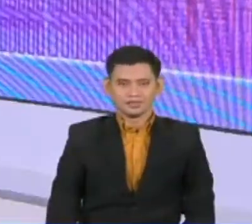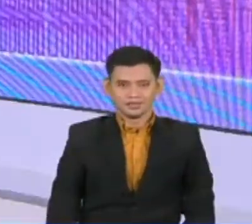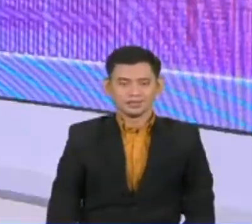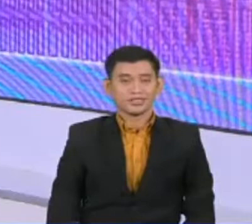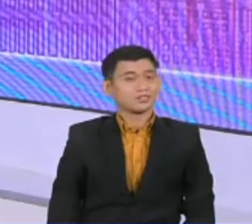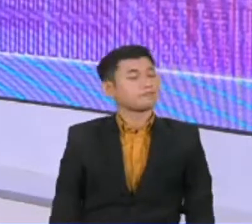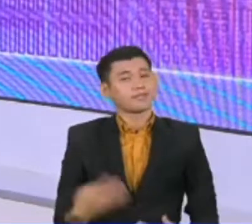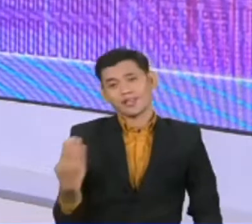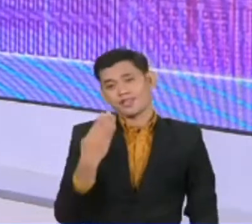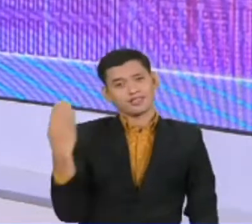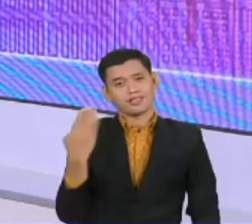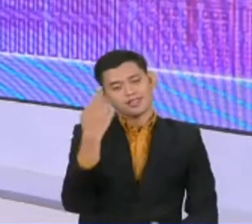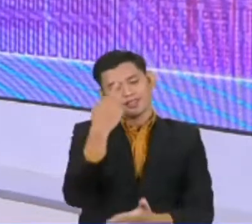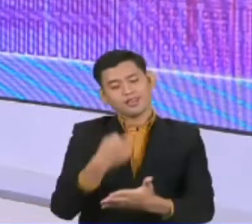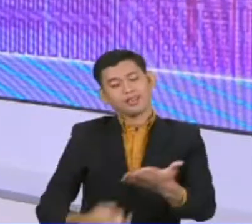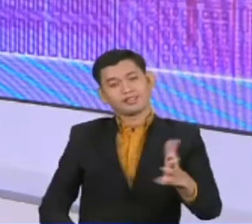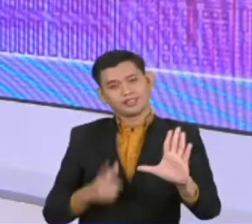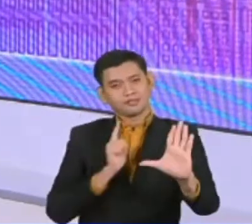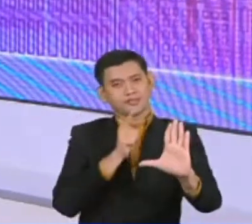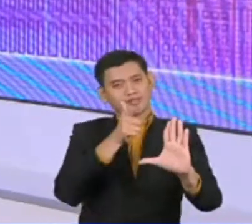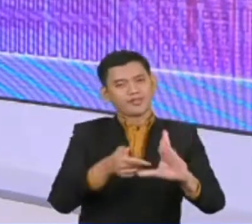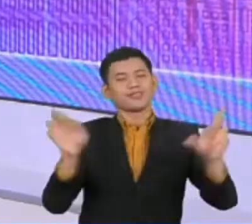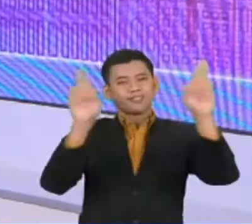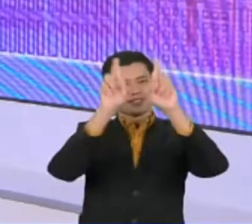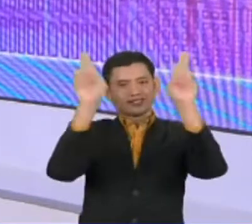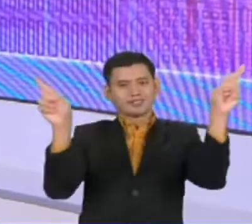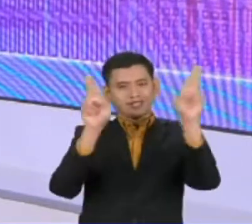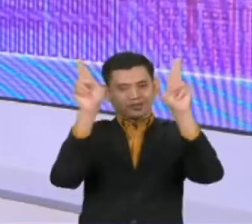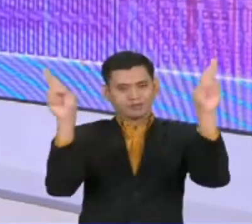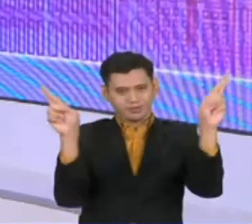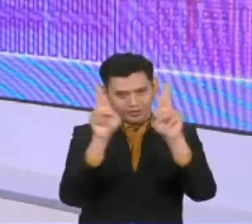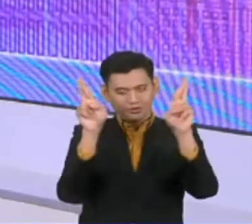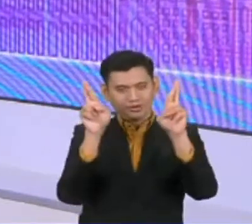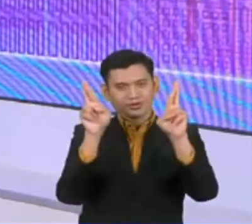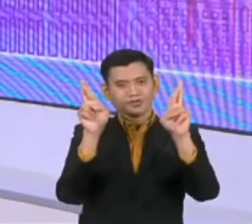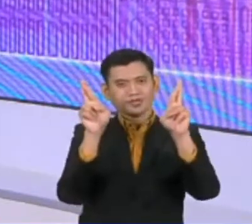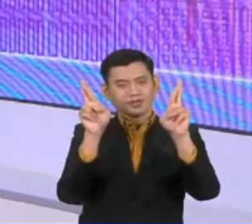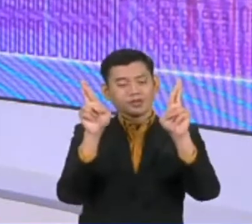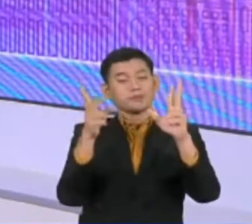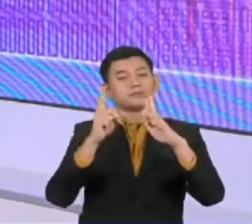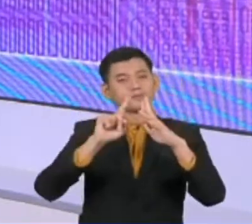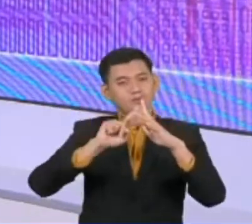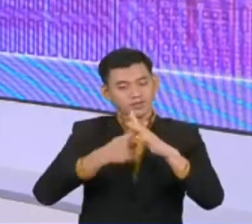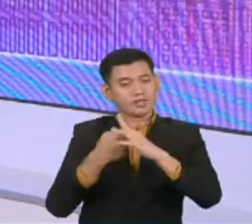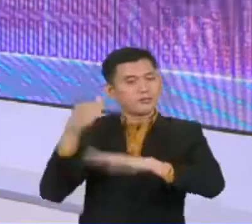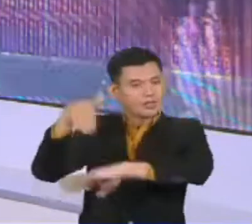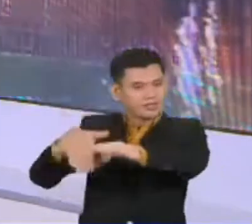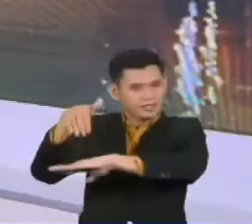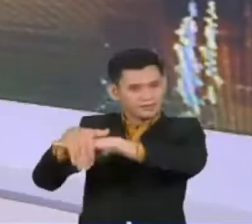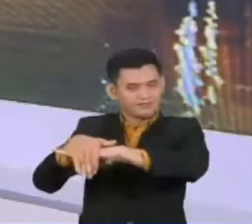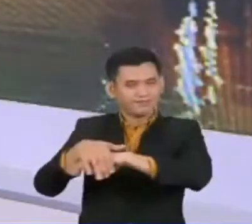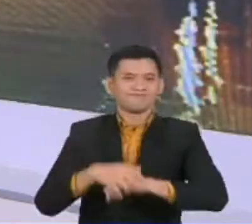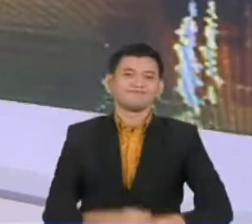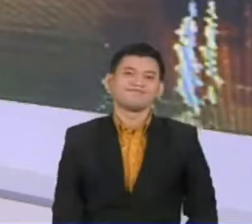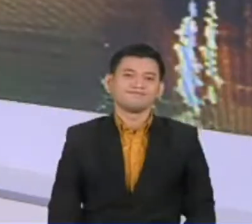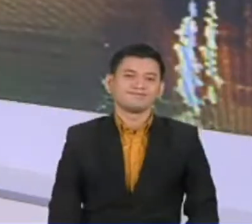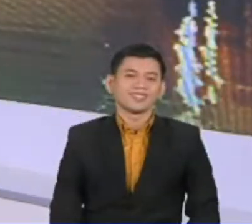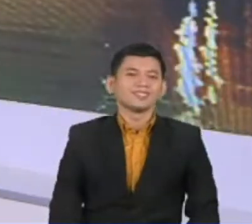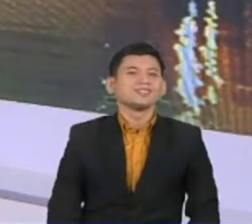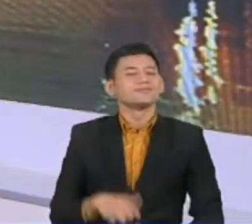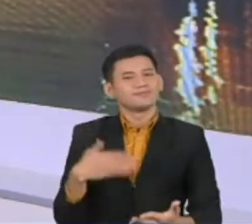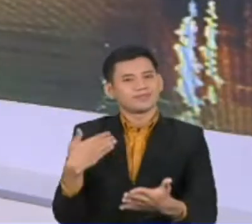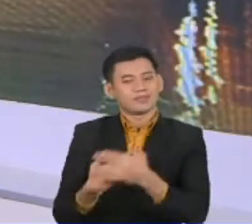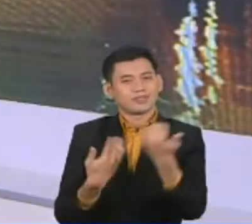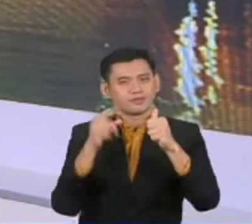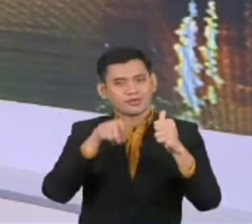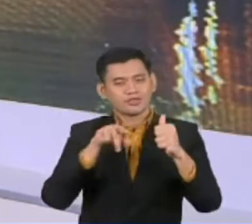Baik, seperti biasa setiap Rabu, kita ikuti harga runcit petrol dan diesel mingguan berkuat kuasa tengah malam ini hingga